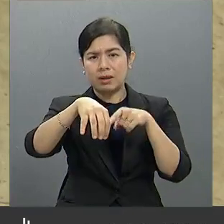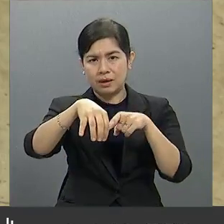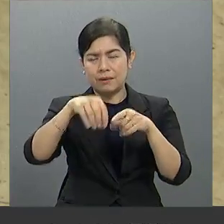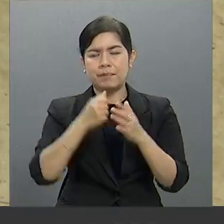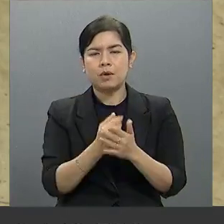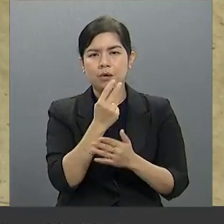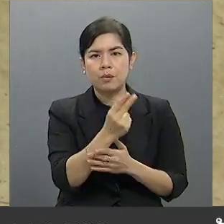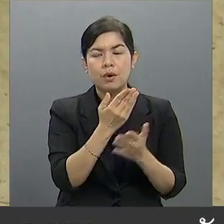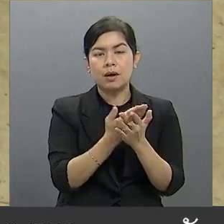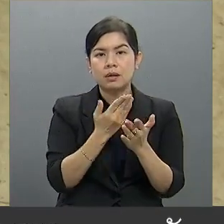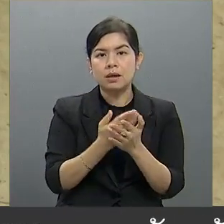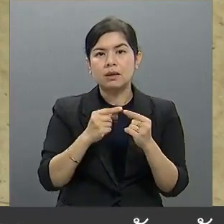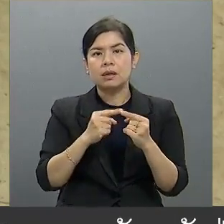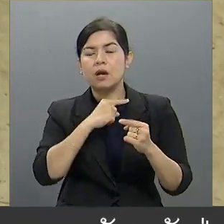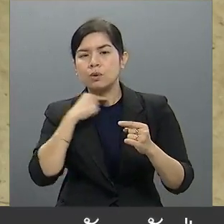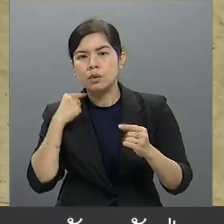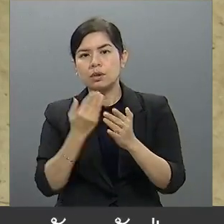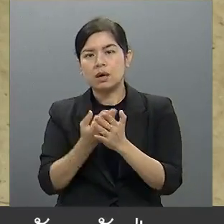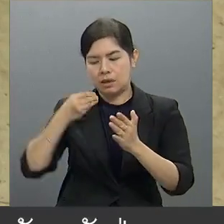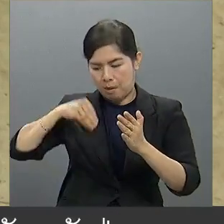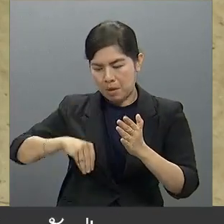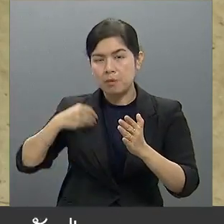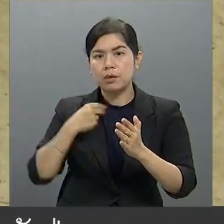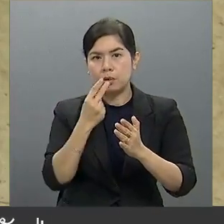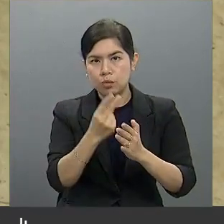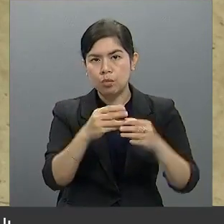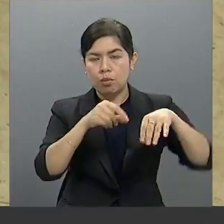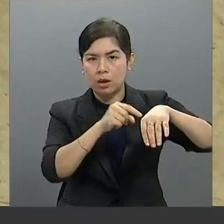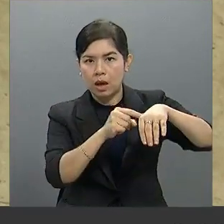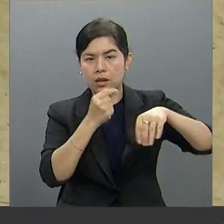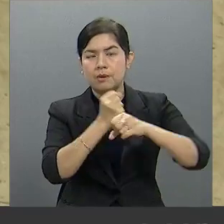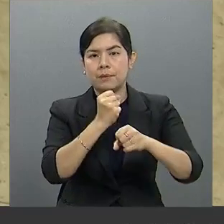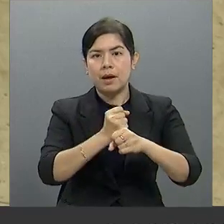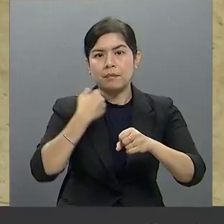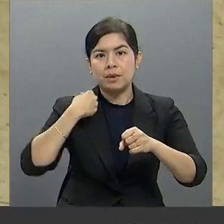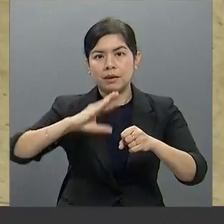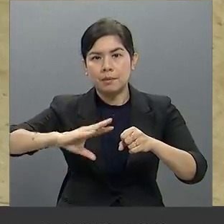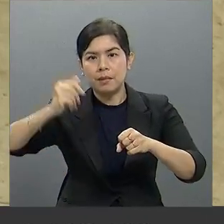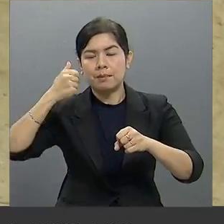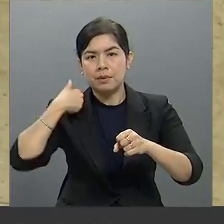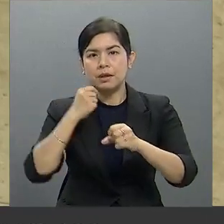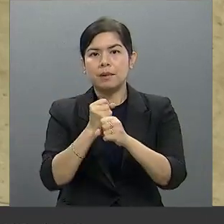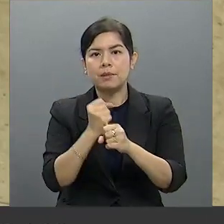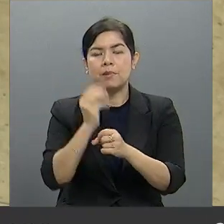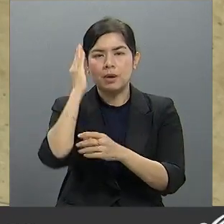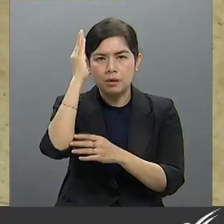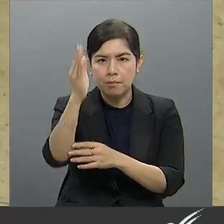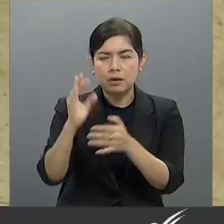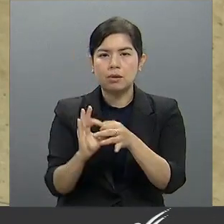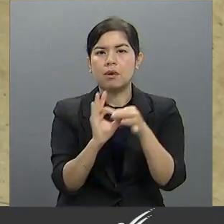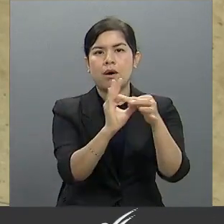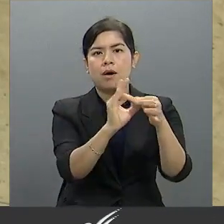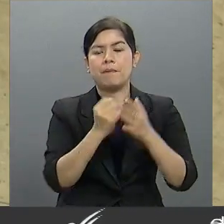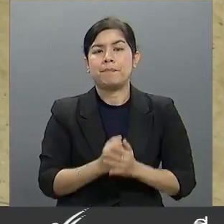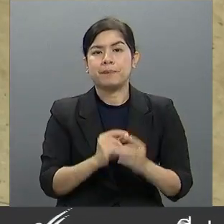พนะครับแล้วก็การเชื่อมโยงกับการทำธุรกิจในอนาคตนะครับส่วนขององค์การค้